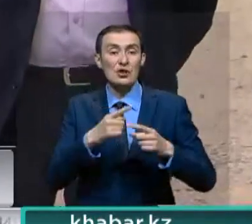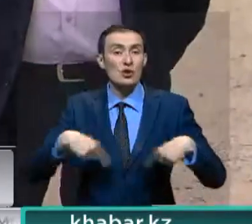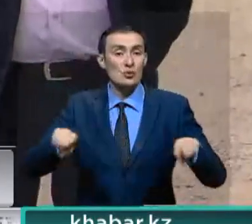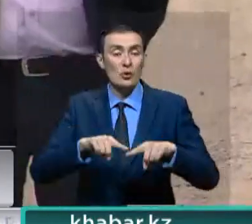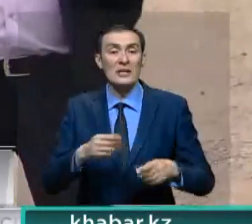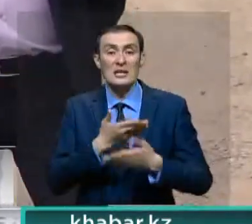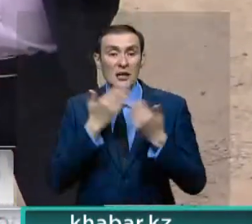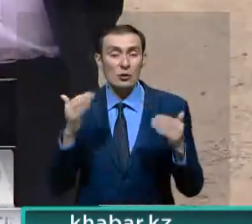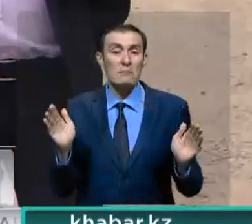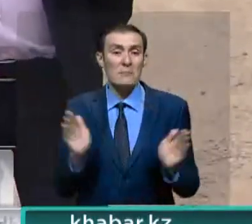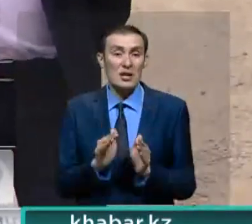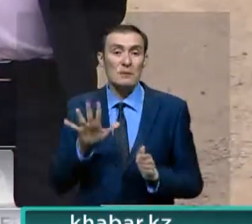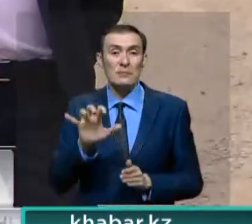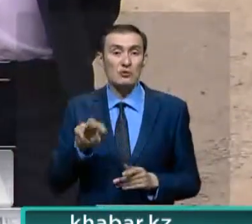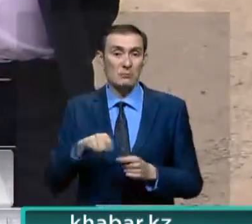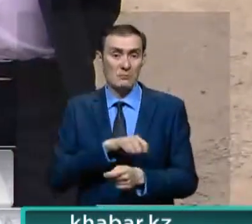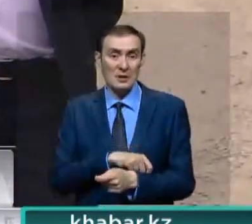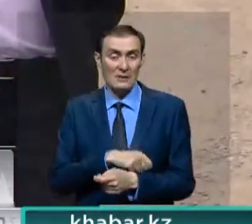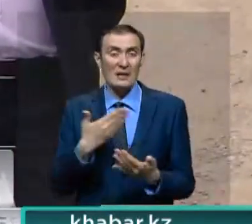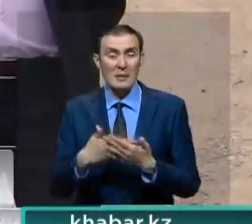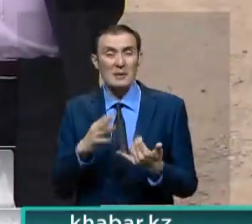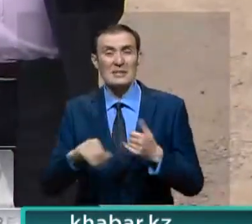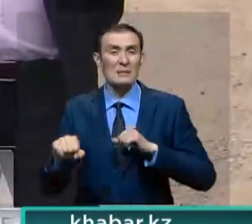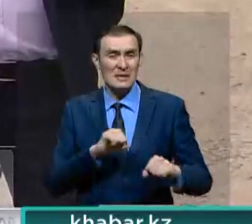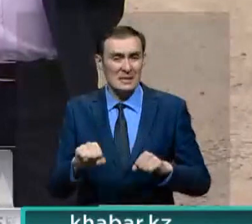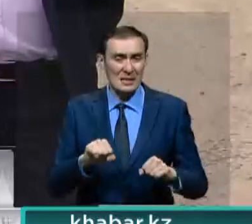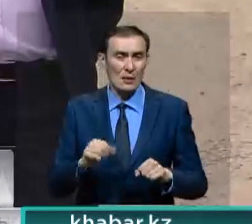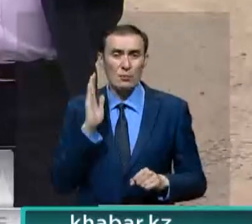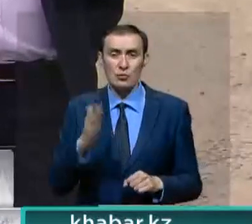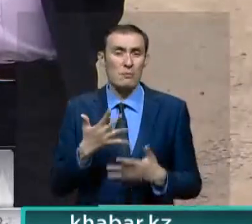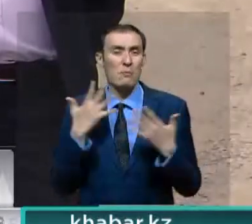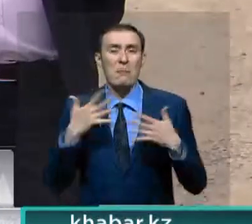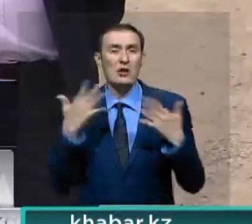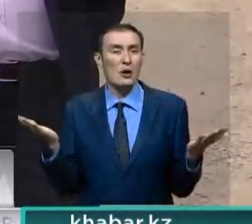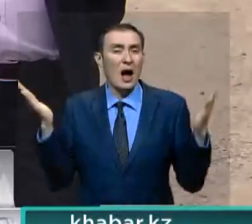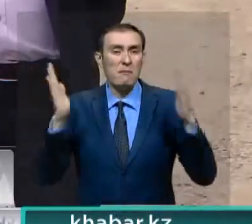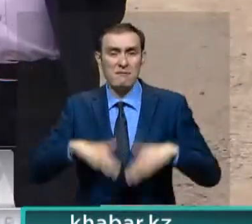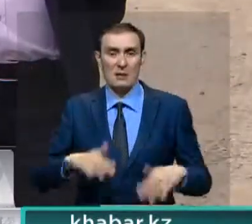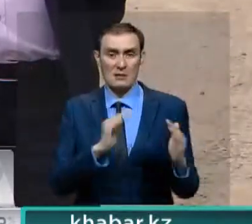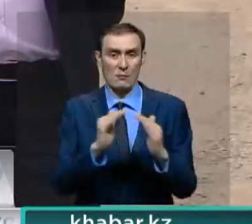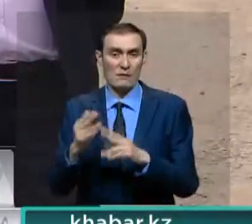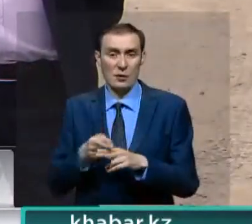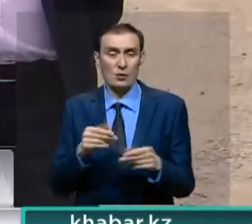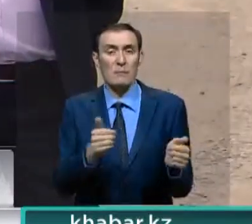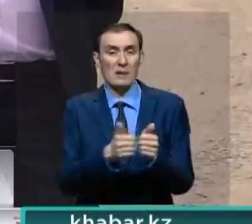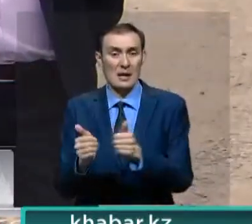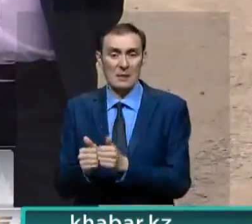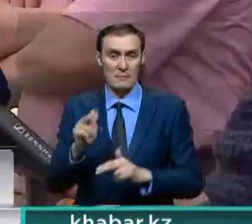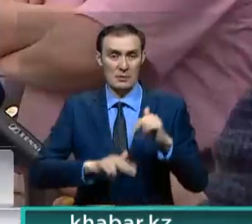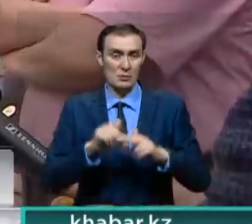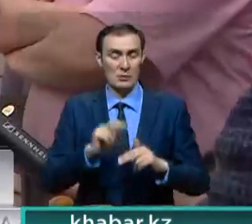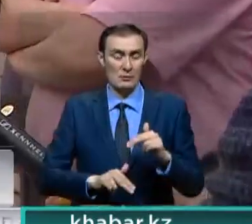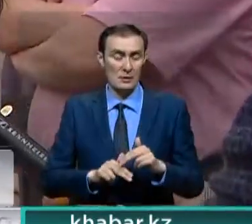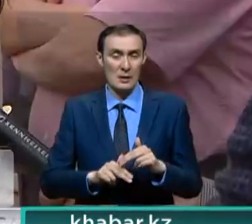не выдержана, менее 500 метров. В случае землетрясения это будет большой обвал всех домов, которые построены вблизи этого карьера.